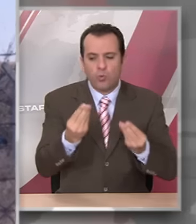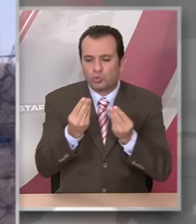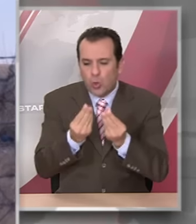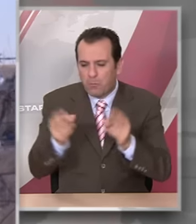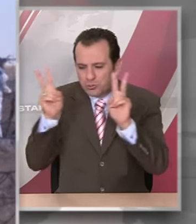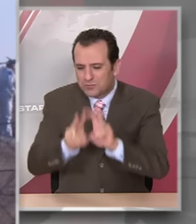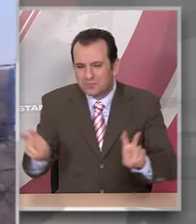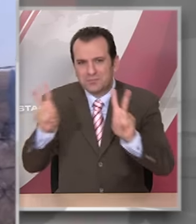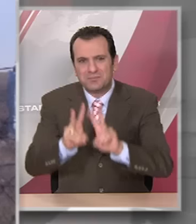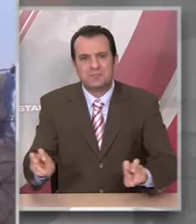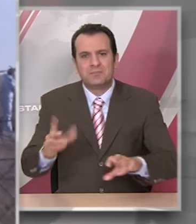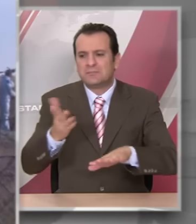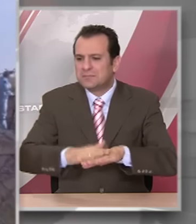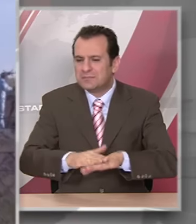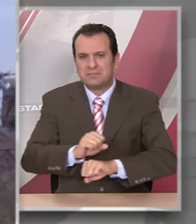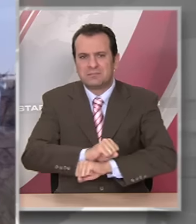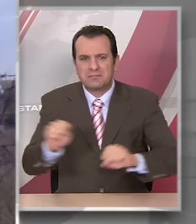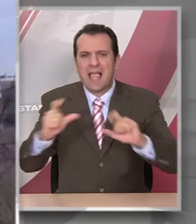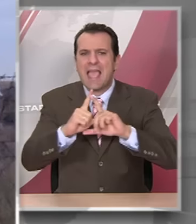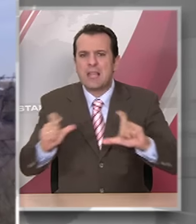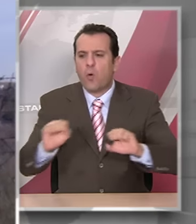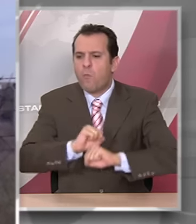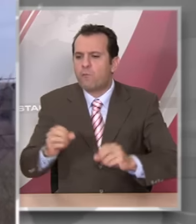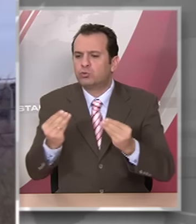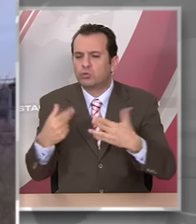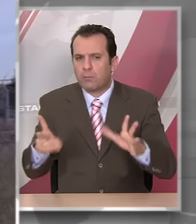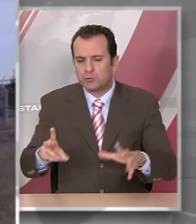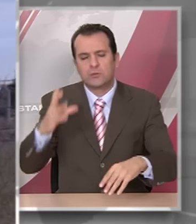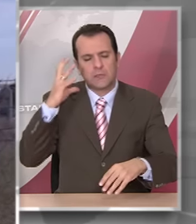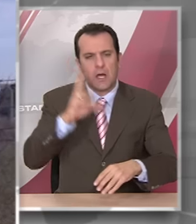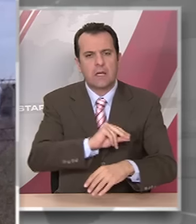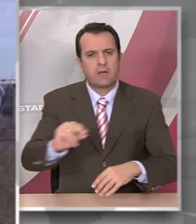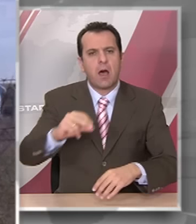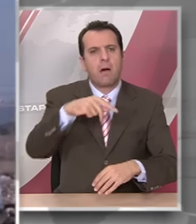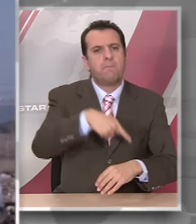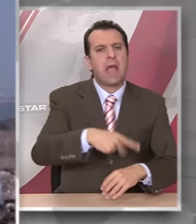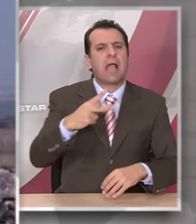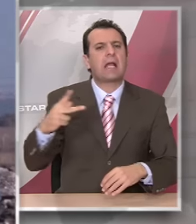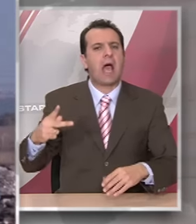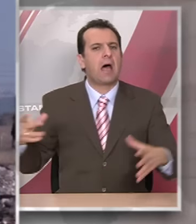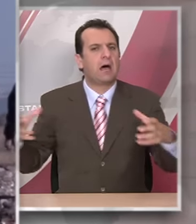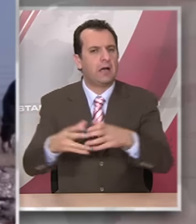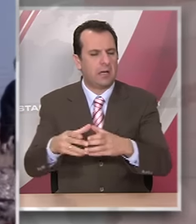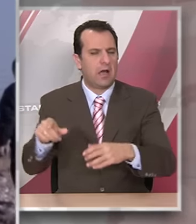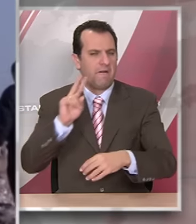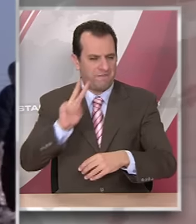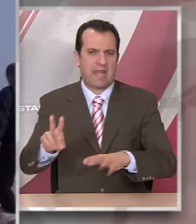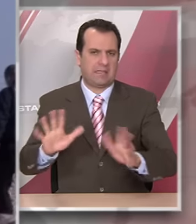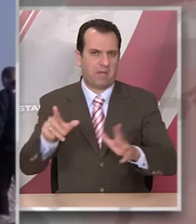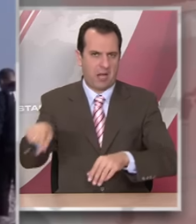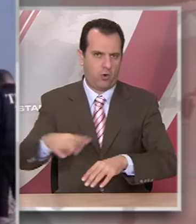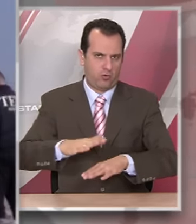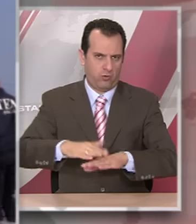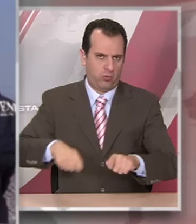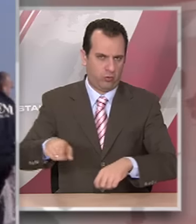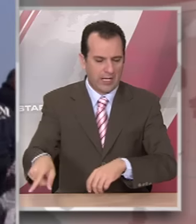και να αυτοτιναχθούν. Το υλικό που χρησιμοποίησαν και ο τρόπος που το είχαν προετοιμάσει θυμίζουν σύμφωνα με τις αρχές το ΠΚΚ. Η